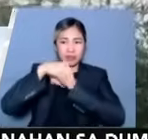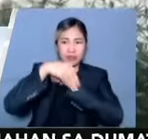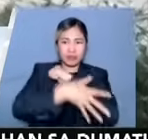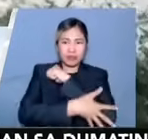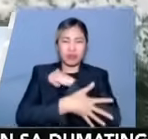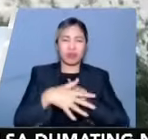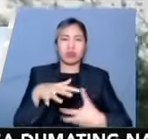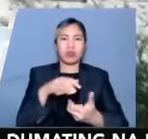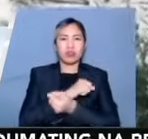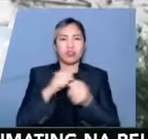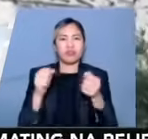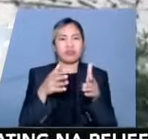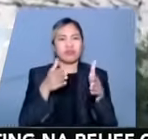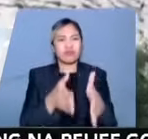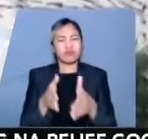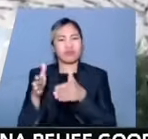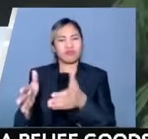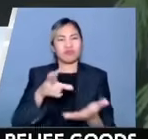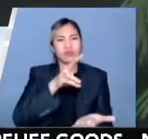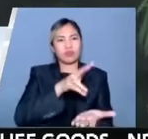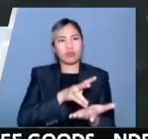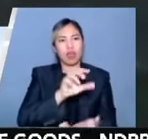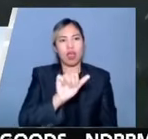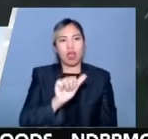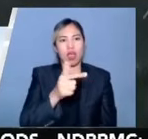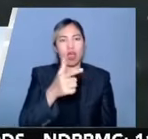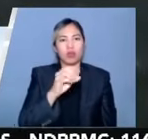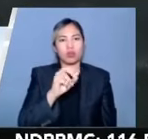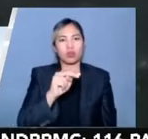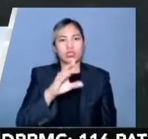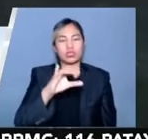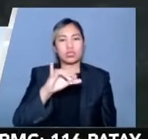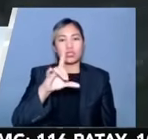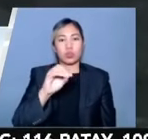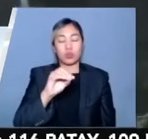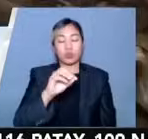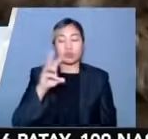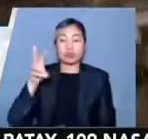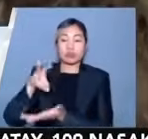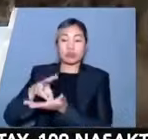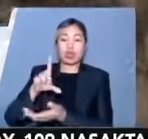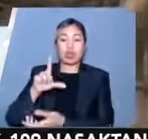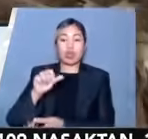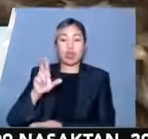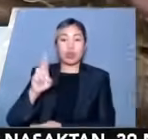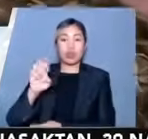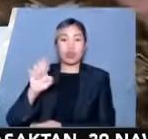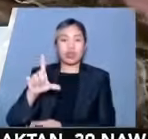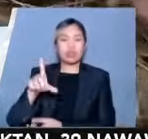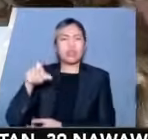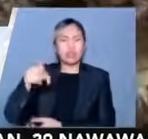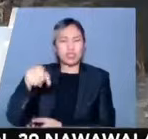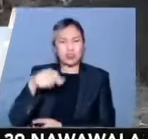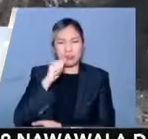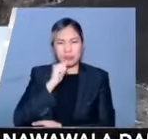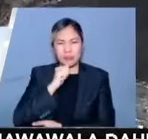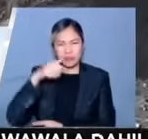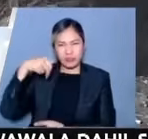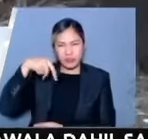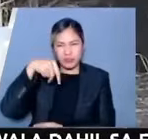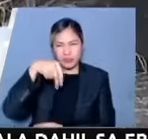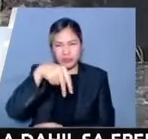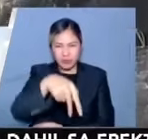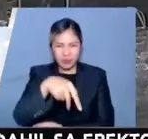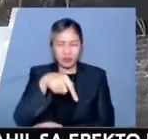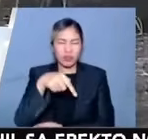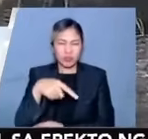nagdurugtong sa bayan ng aguncillo at Laurel kailangan tuloy umikot ng mga residente at lumusong sa putik at tubig para lang makatawid